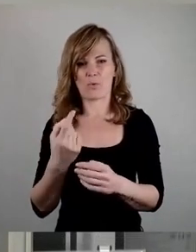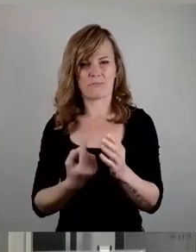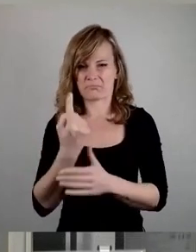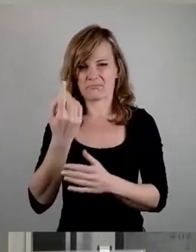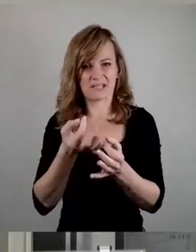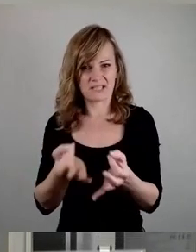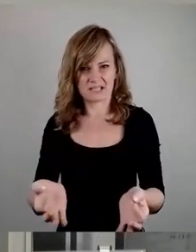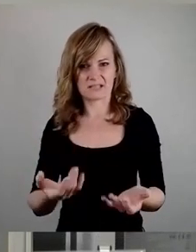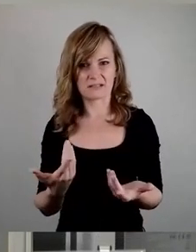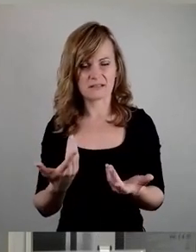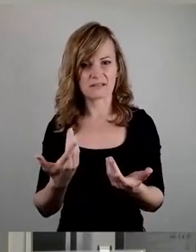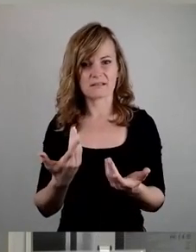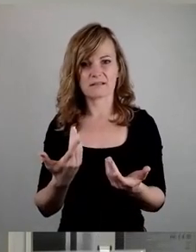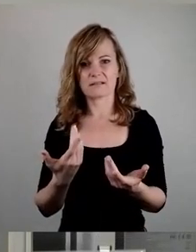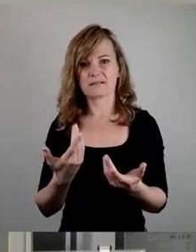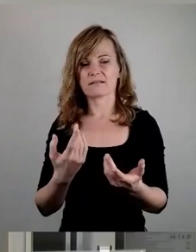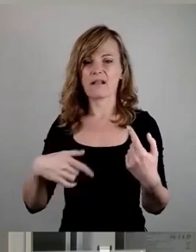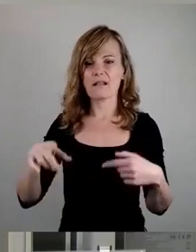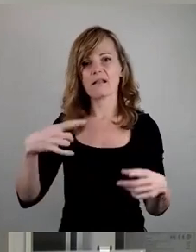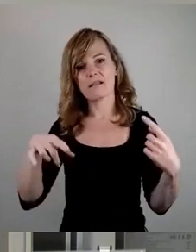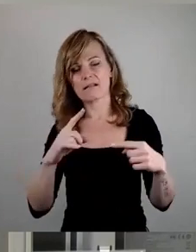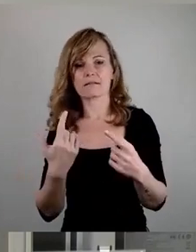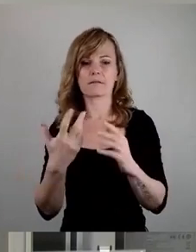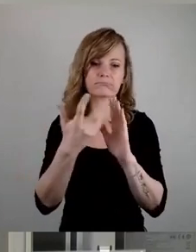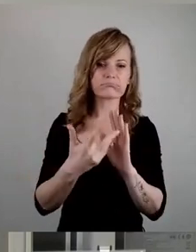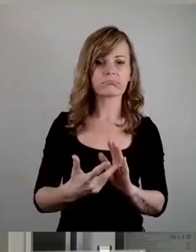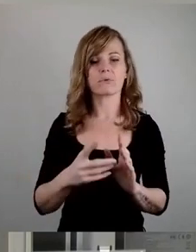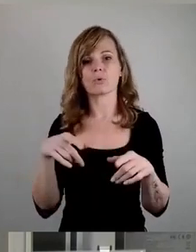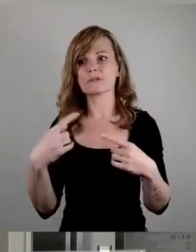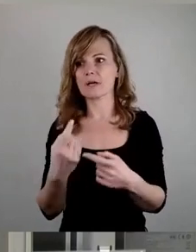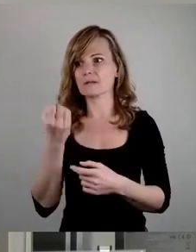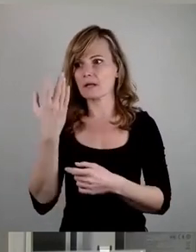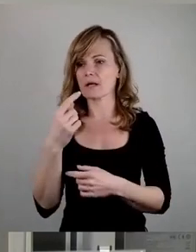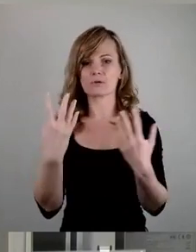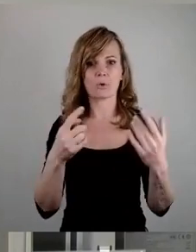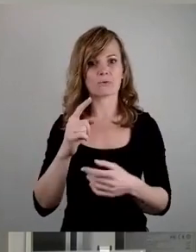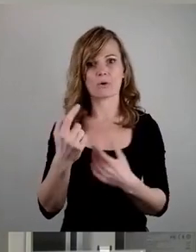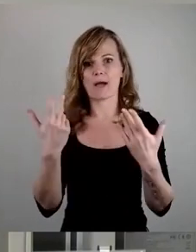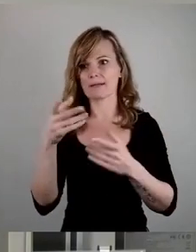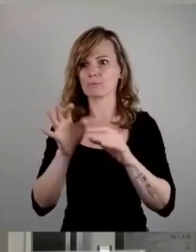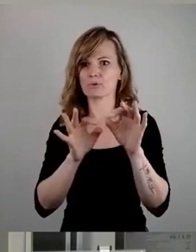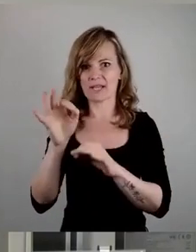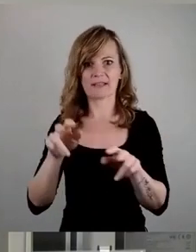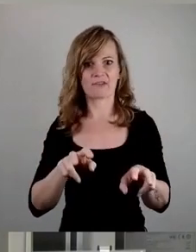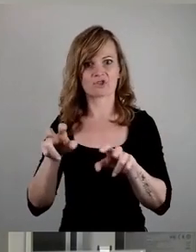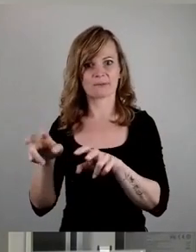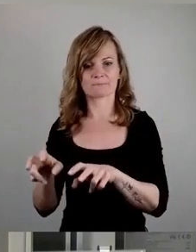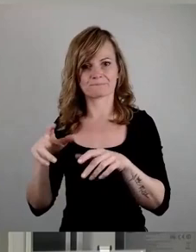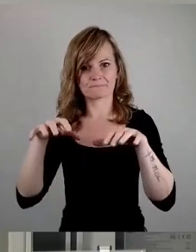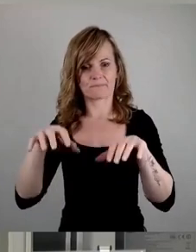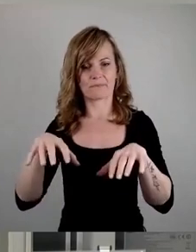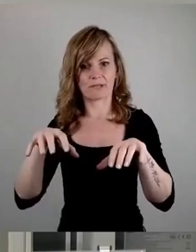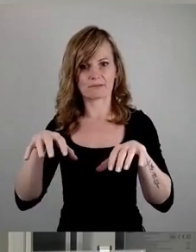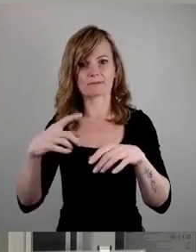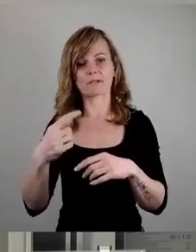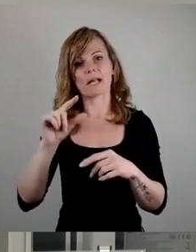um sozusagen den heißen Brei geredet. Und natürlich kam wieder 9,8% Verschiebung der Waren raus. Und es ist kleiner als